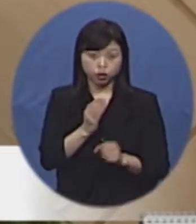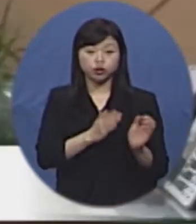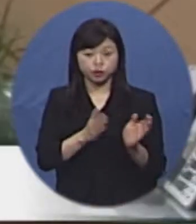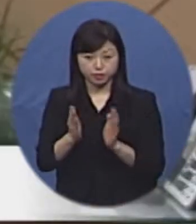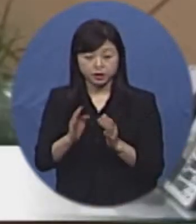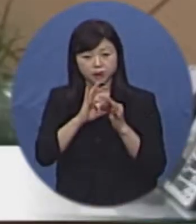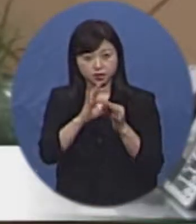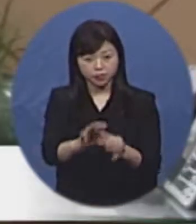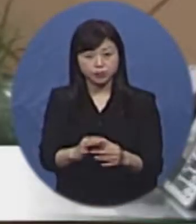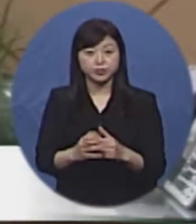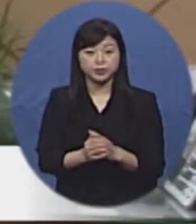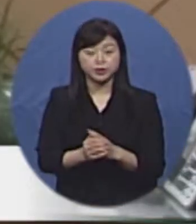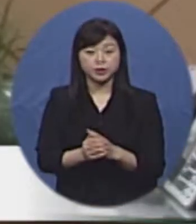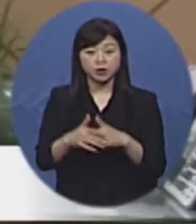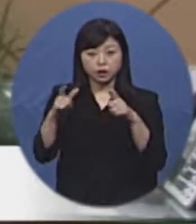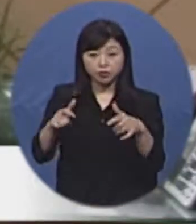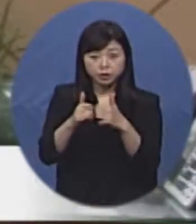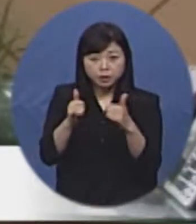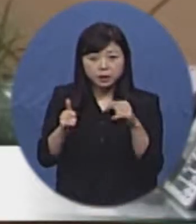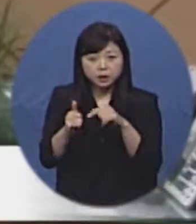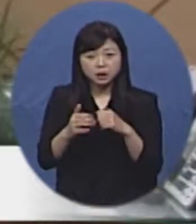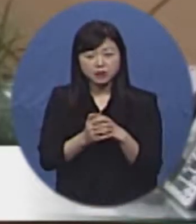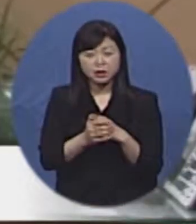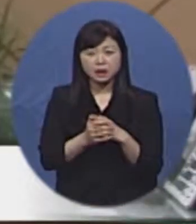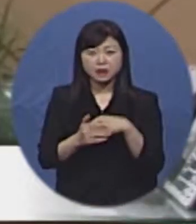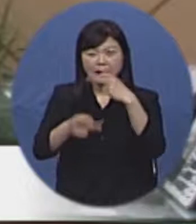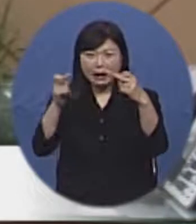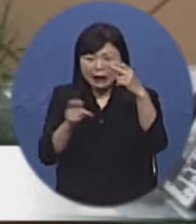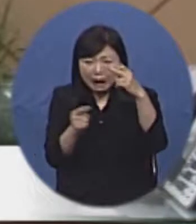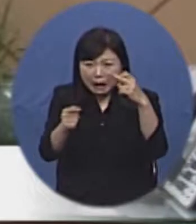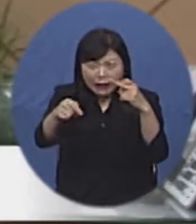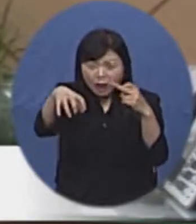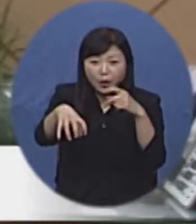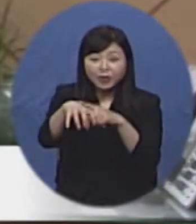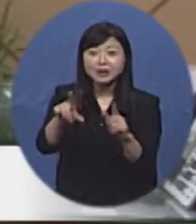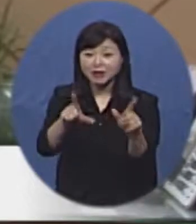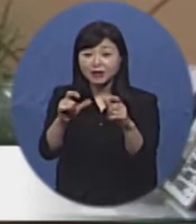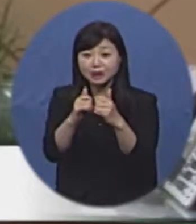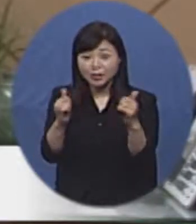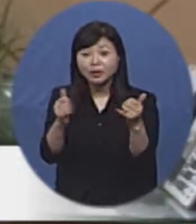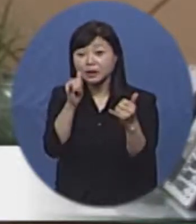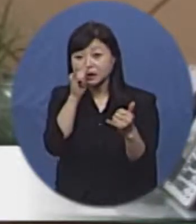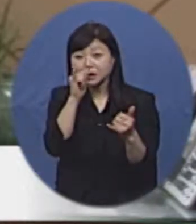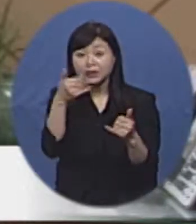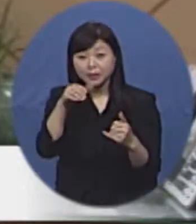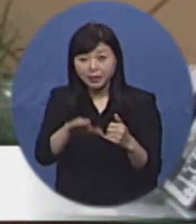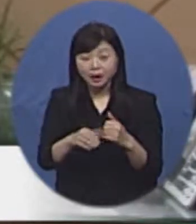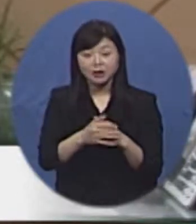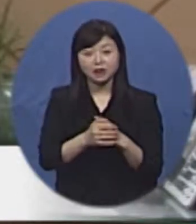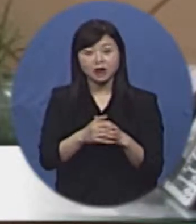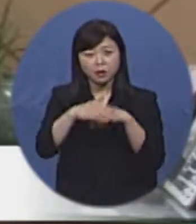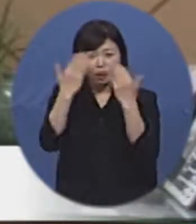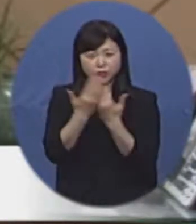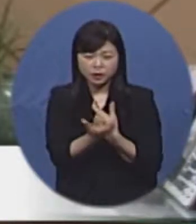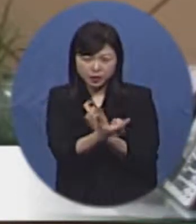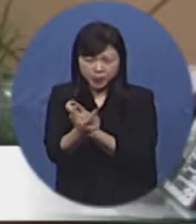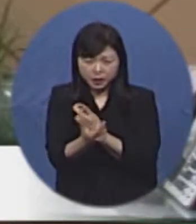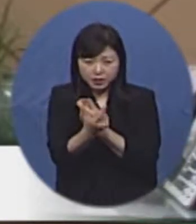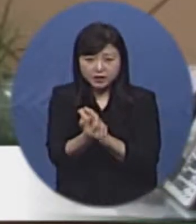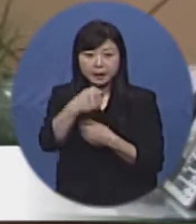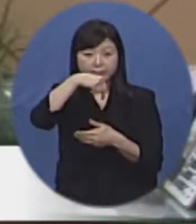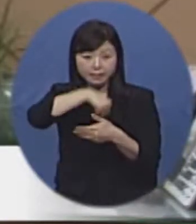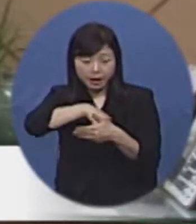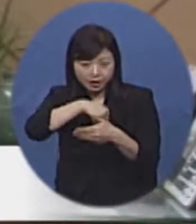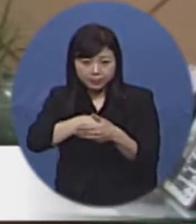했었죠. 그래서 우리 주민들의 아주 두메산골 시골 주민이지만 우리가 모두 다 하나같이 한 마음과 한